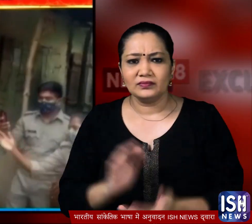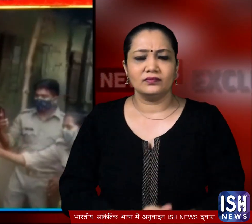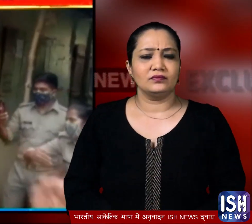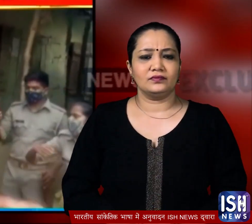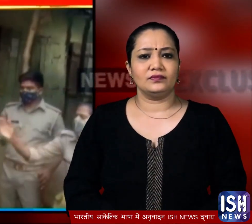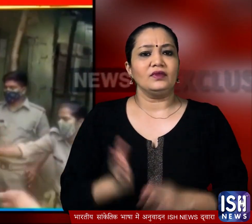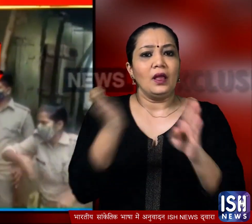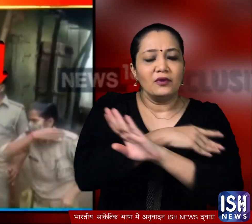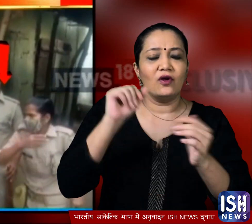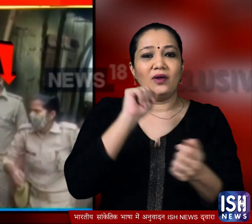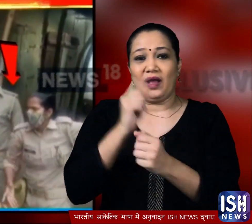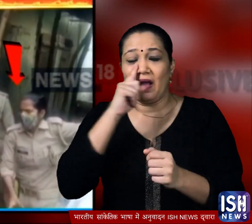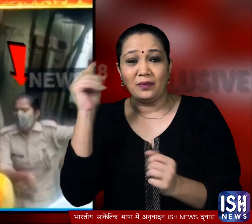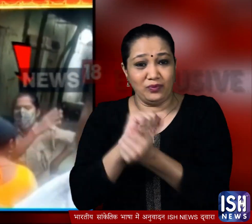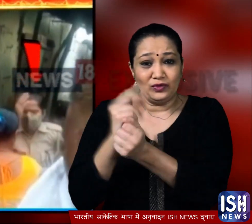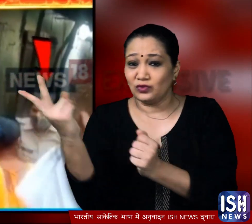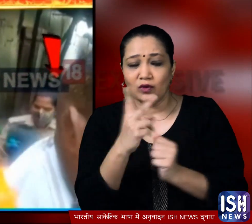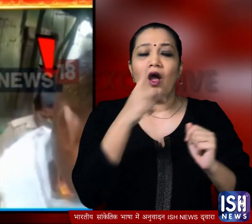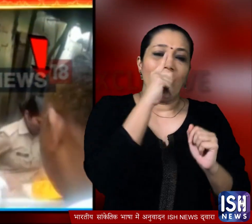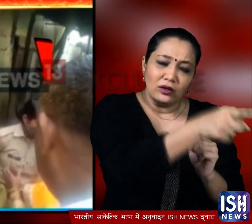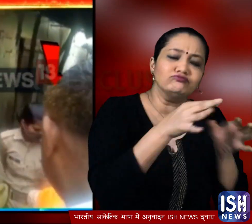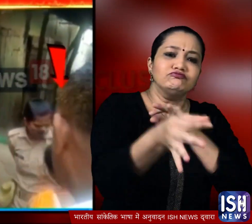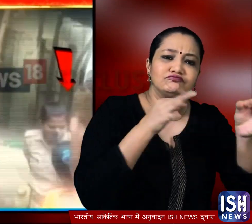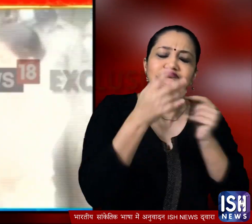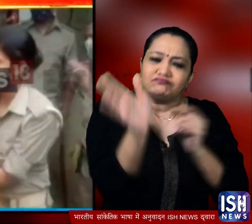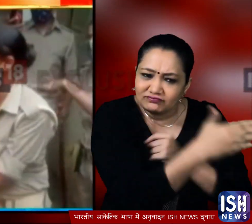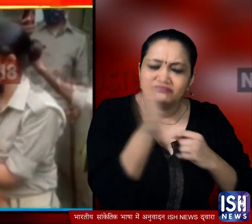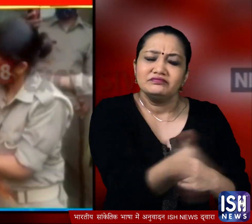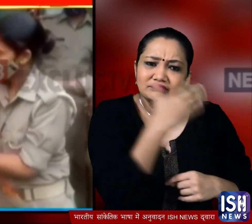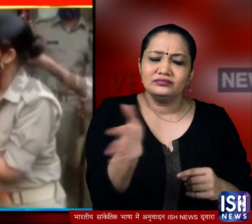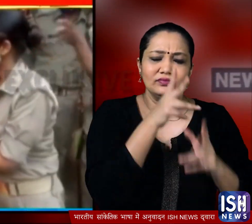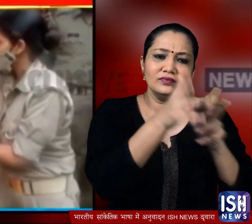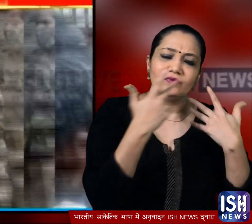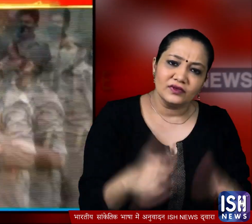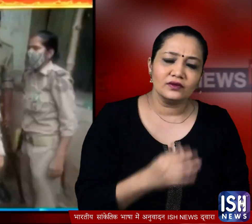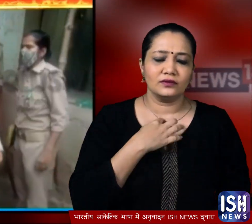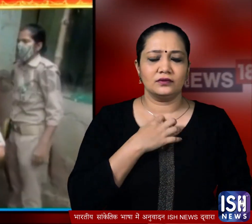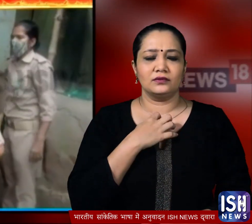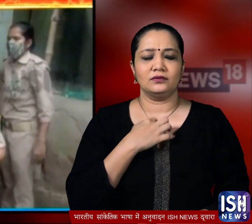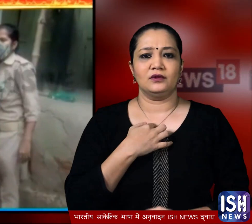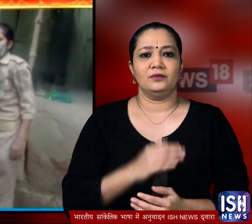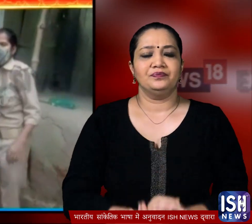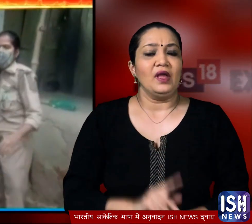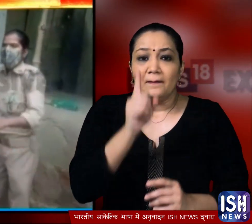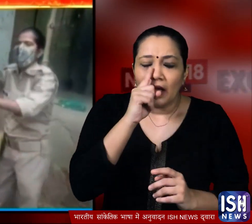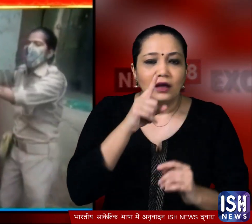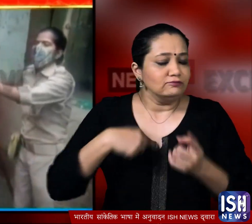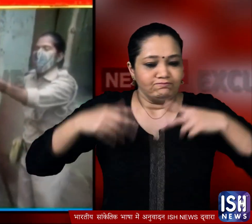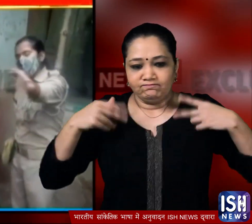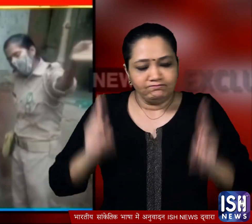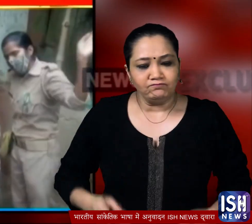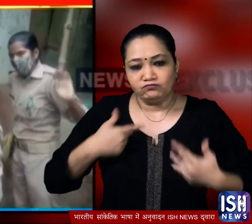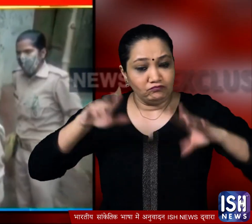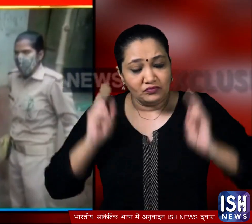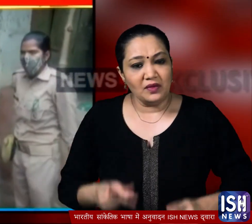इससे पहले वो दोनों पुलिसकर्मी उस महिला को वहां से भेजने की कोशिश करती दिखी, लेकिन इतने के बाद भी वो महिला अड़ी रही और